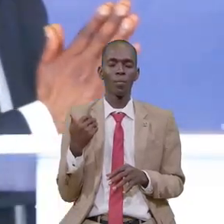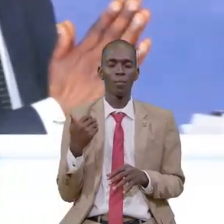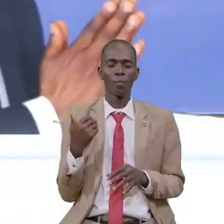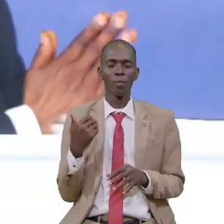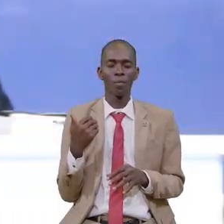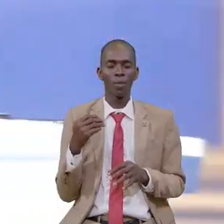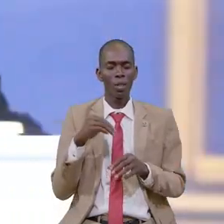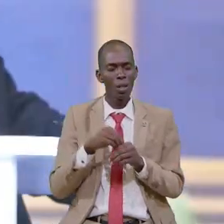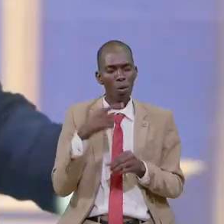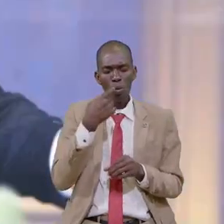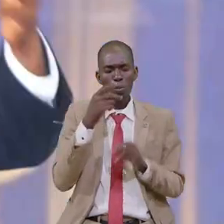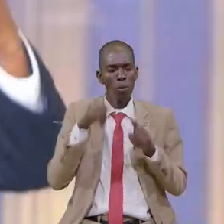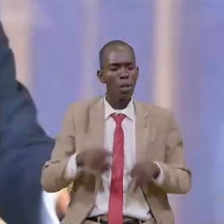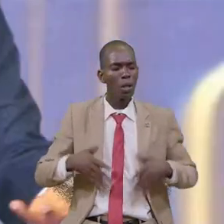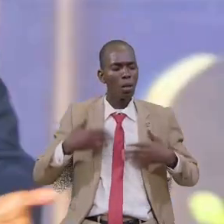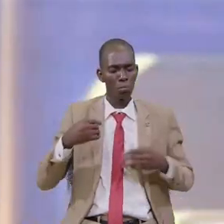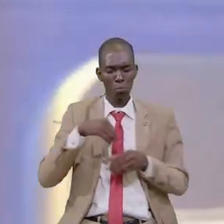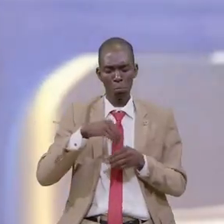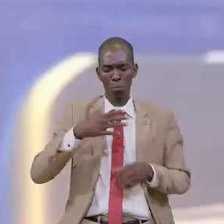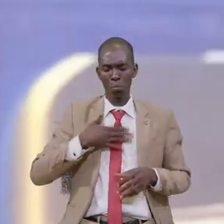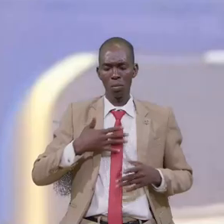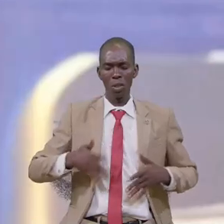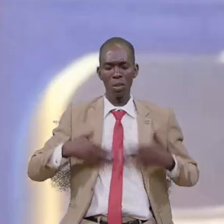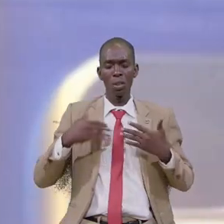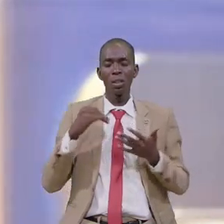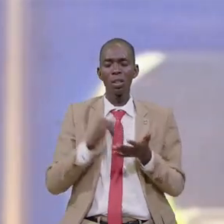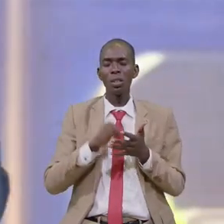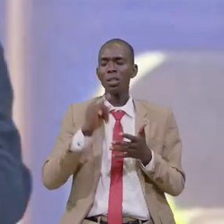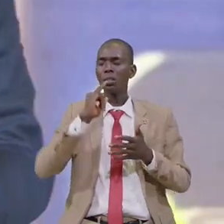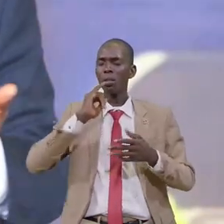Dans la vie de qui? C'est fait!